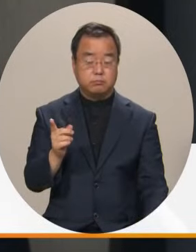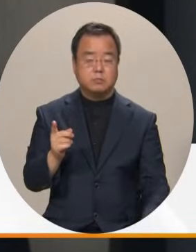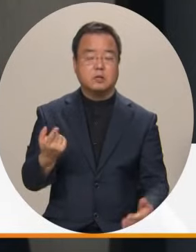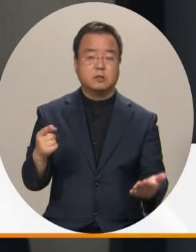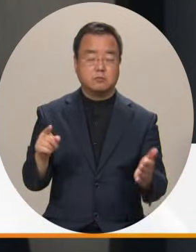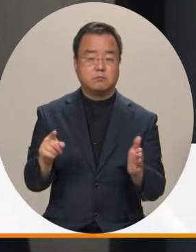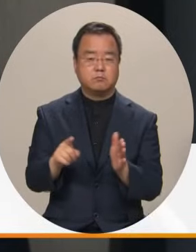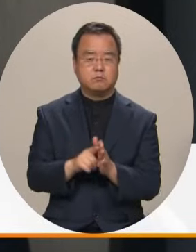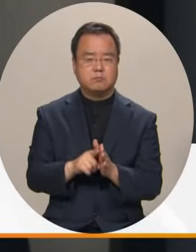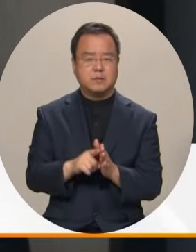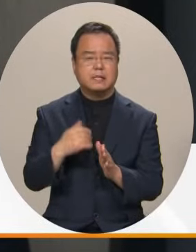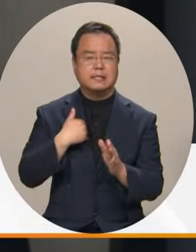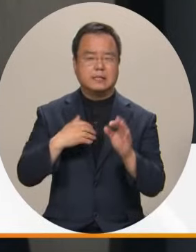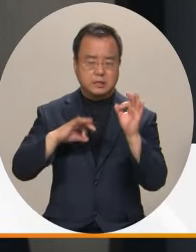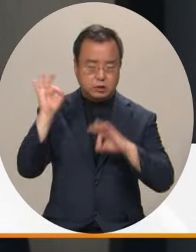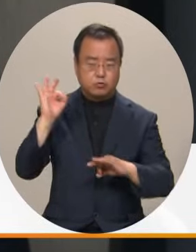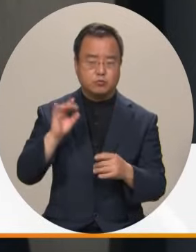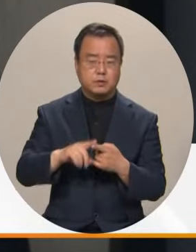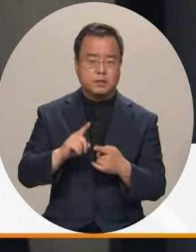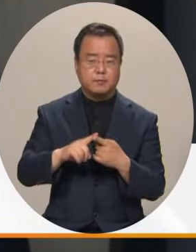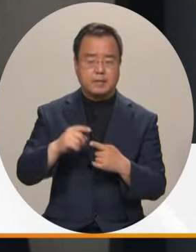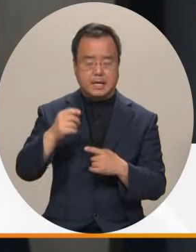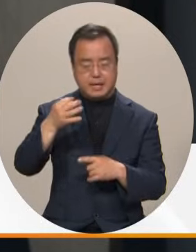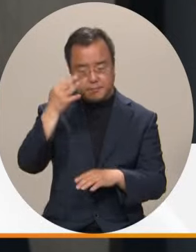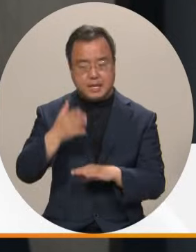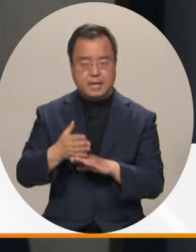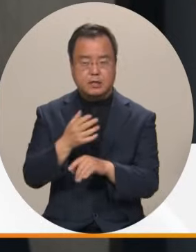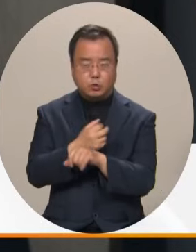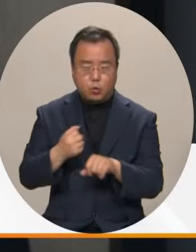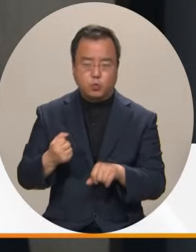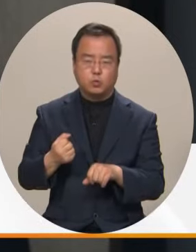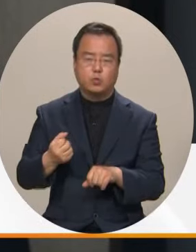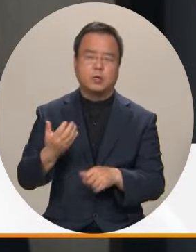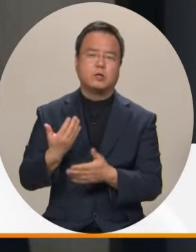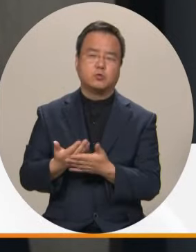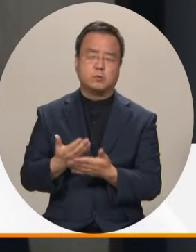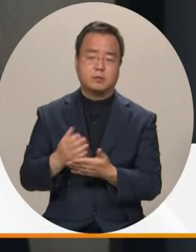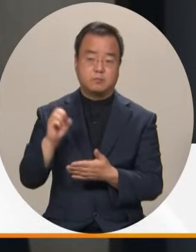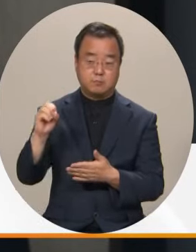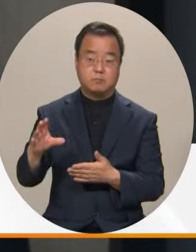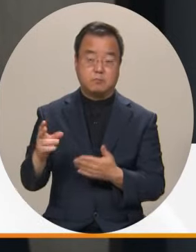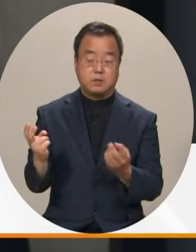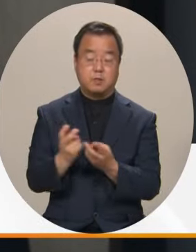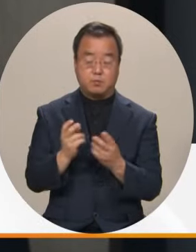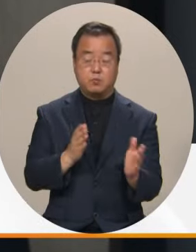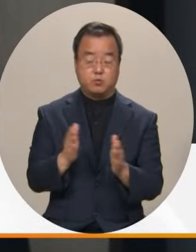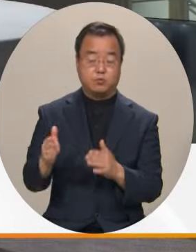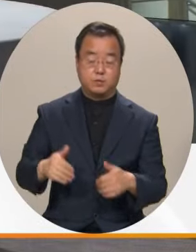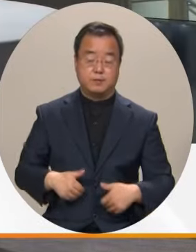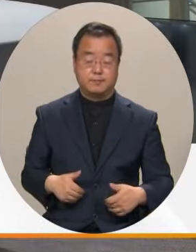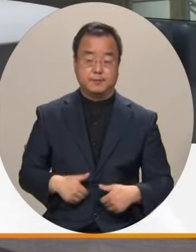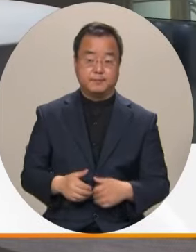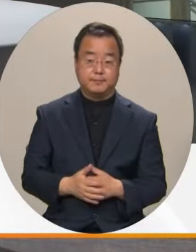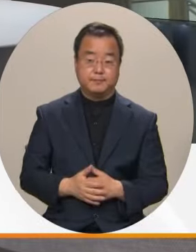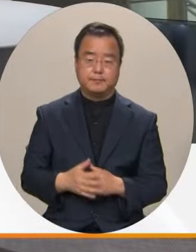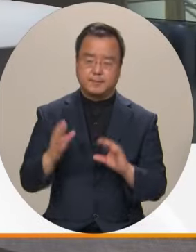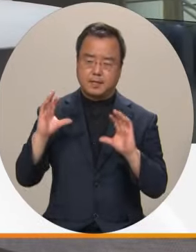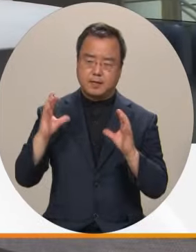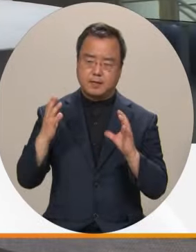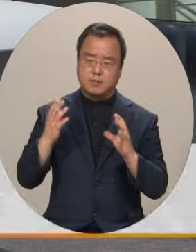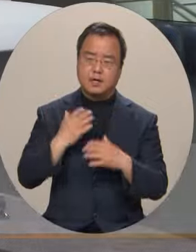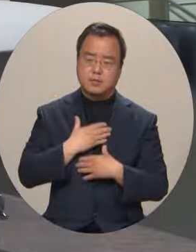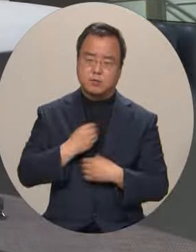자기의 어 실수를 어 용서를 구하는 이런 것들도 필요하지 않을까 이렇게 생각이 됩니다네 어린이를 안전하고 행복하게